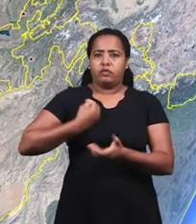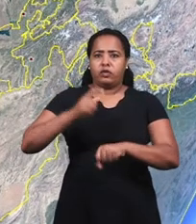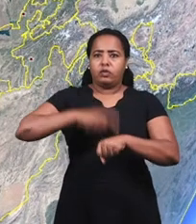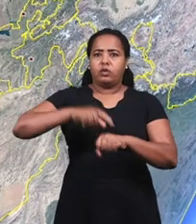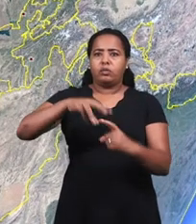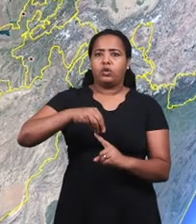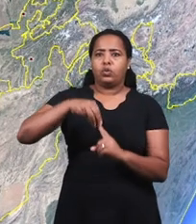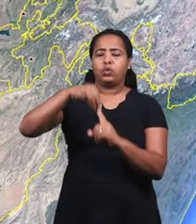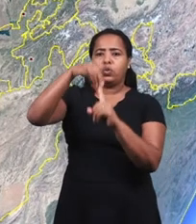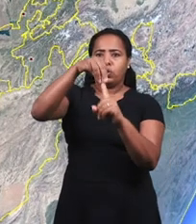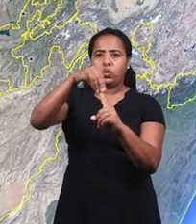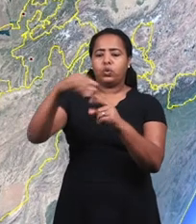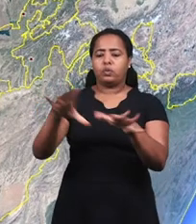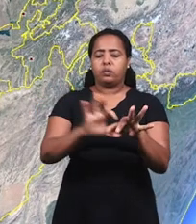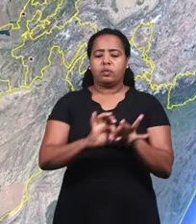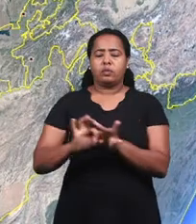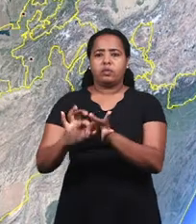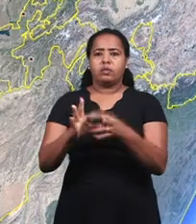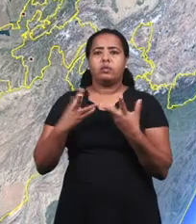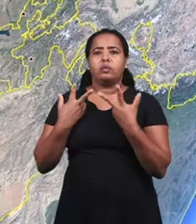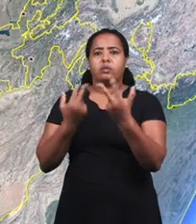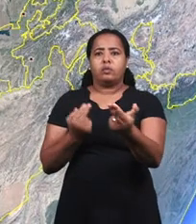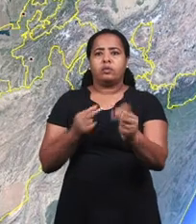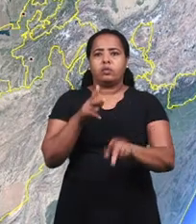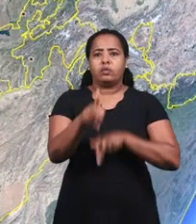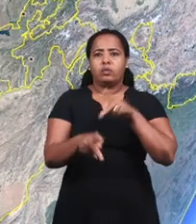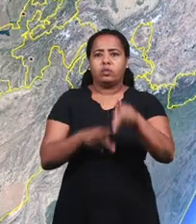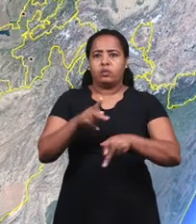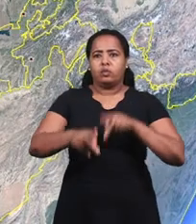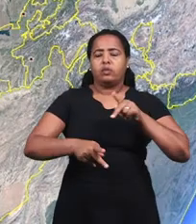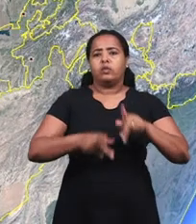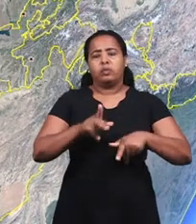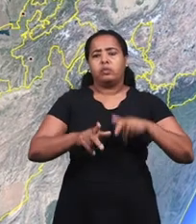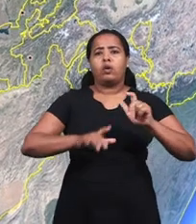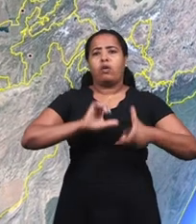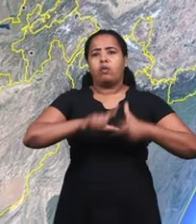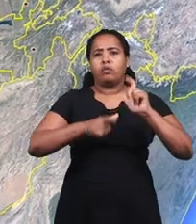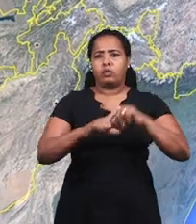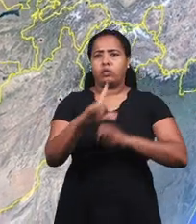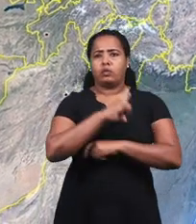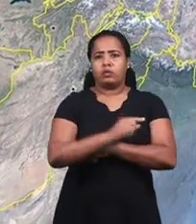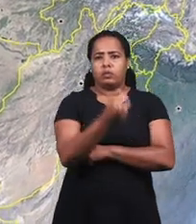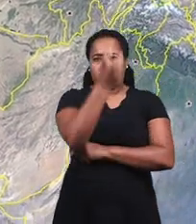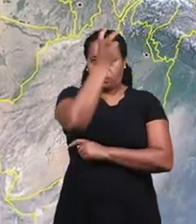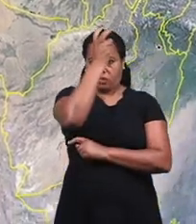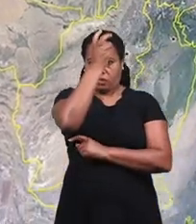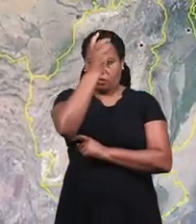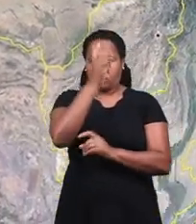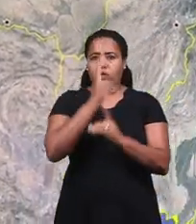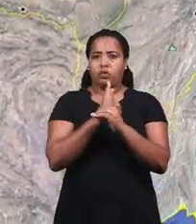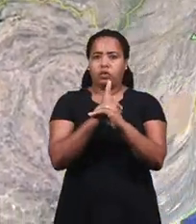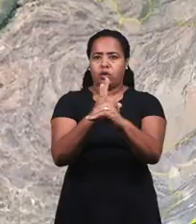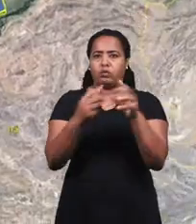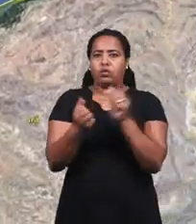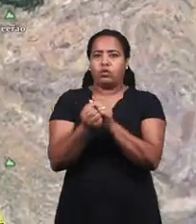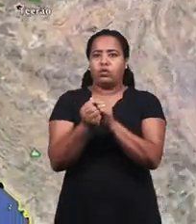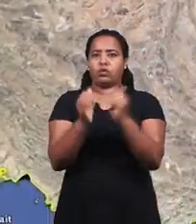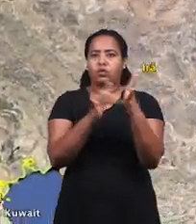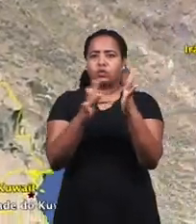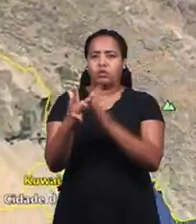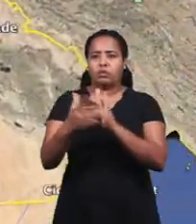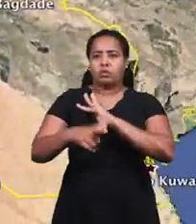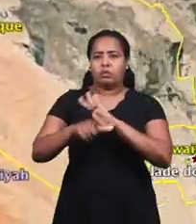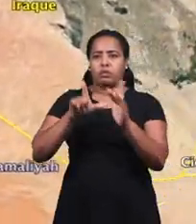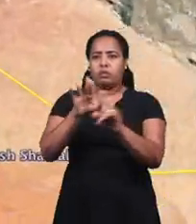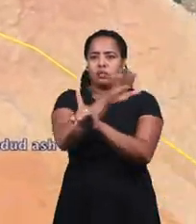moment d'unité et communion, comme l'ont vécu les Hébreux à la sortie d'Égypte et les disciples avec le Seigneur Jésus